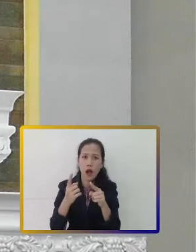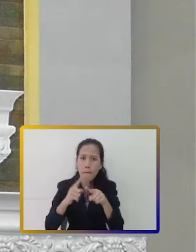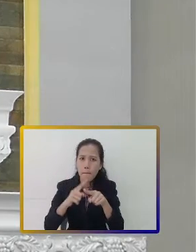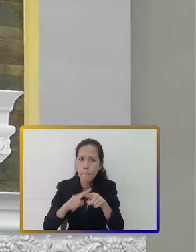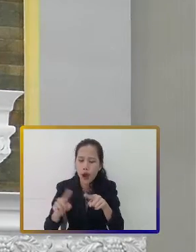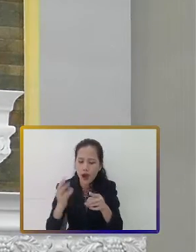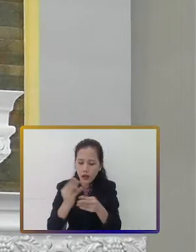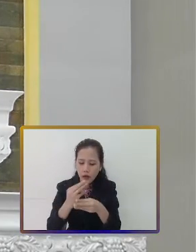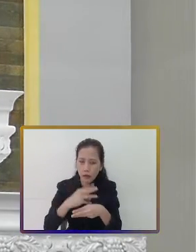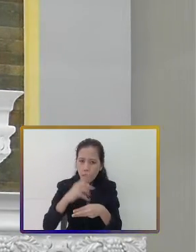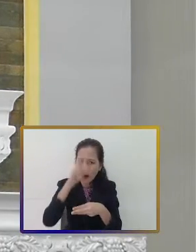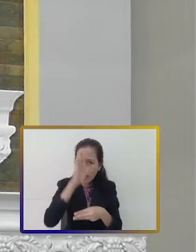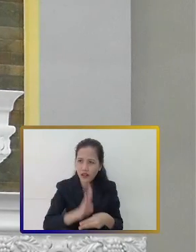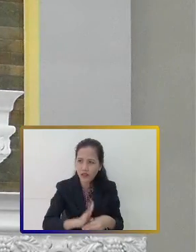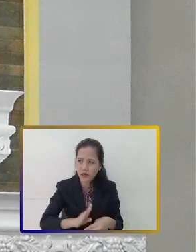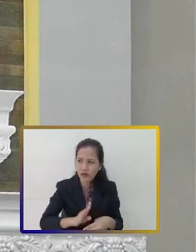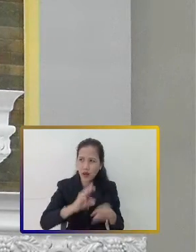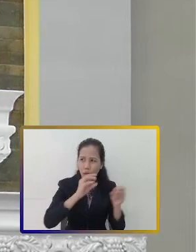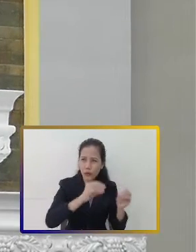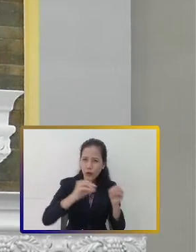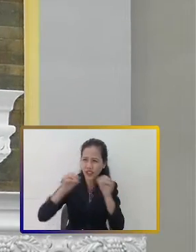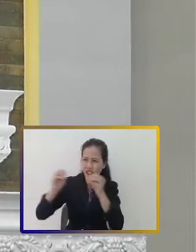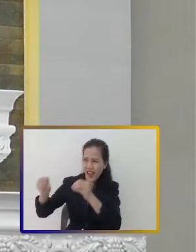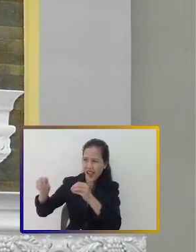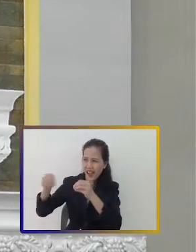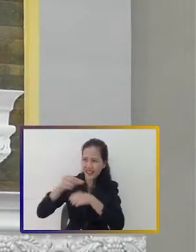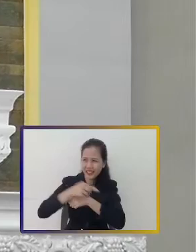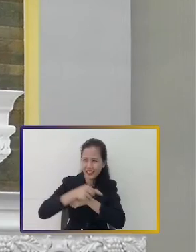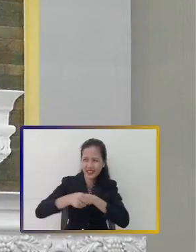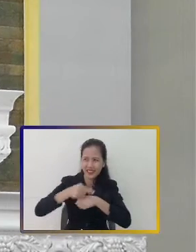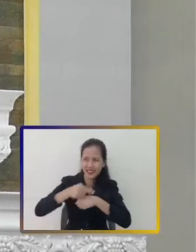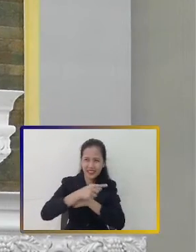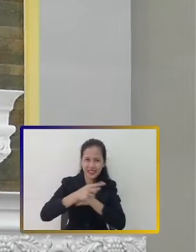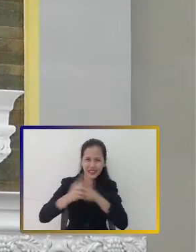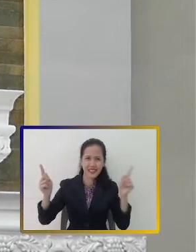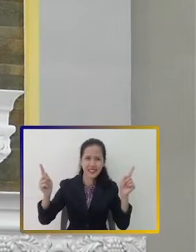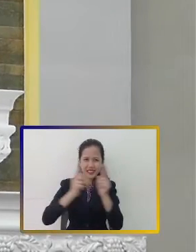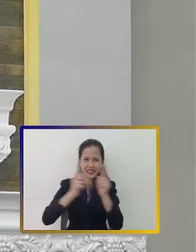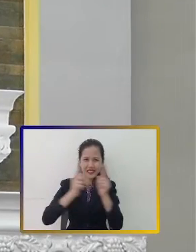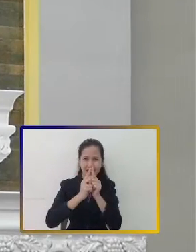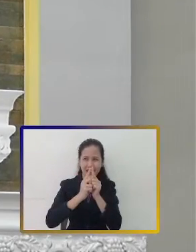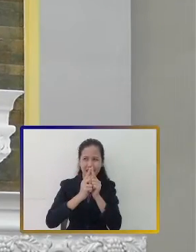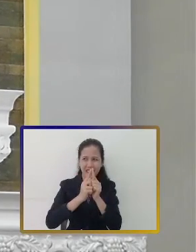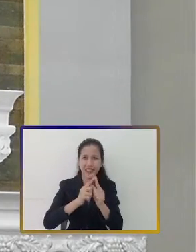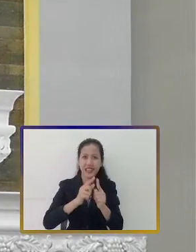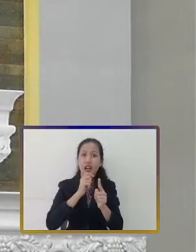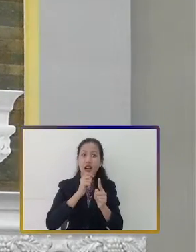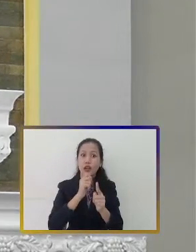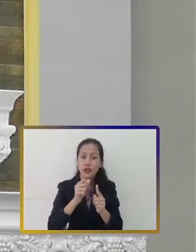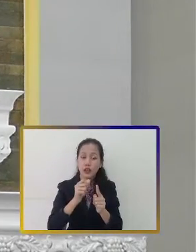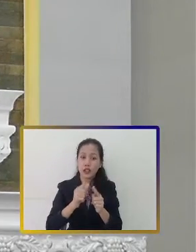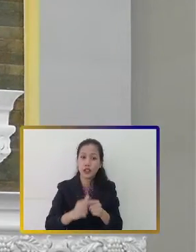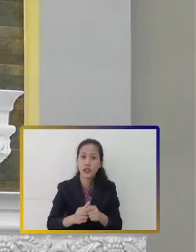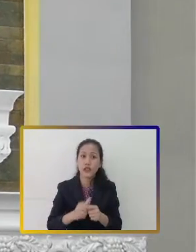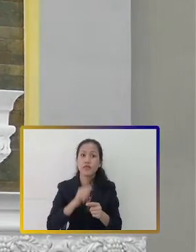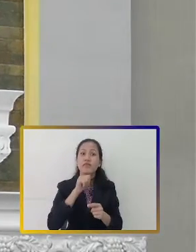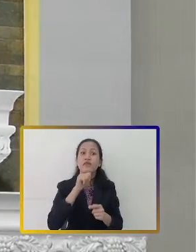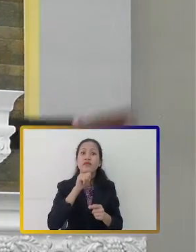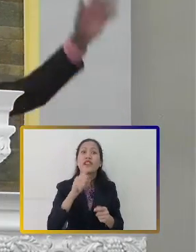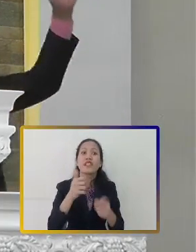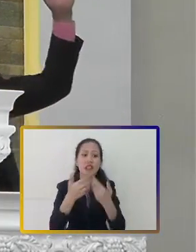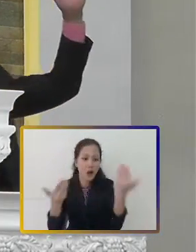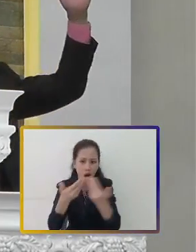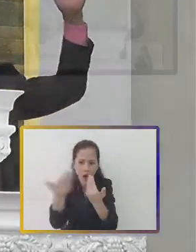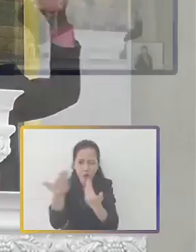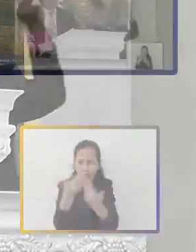Panginoon, inilagay niya po sa isang kahon. At nakikita niya po ngayon, hindi po sila hiwa-hiwalay, kundi sila buong family